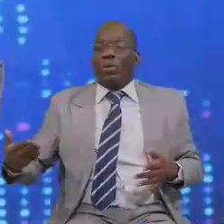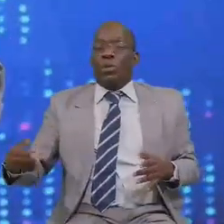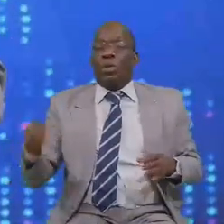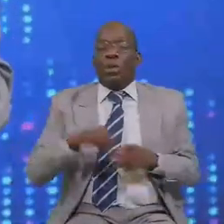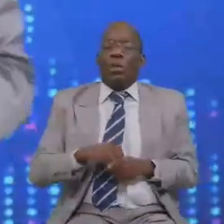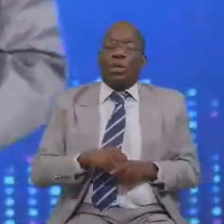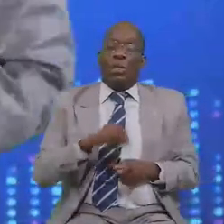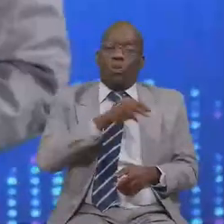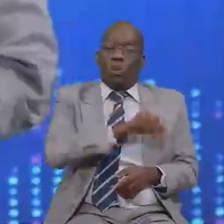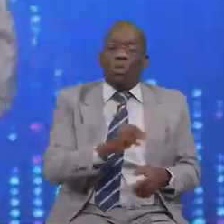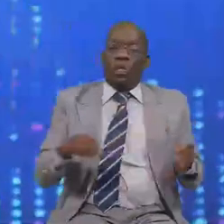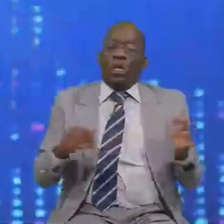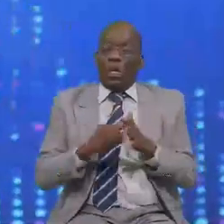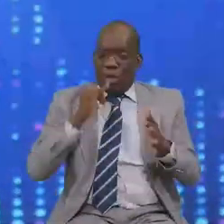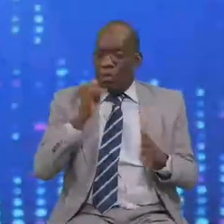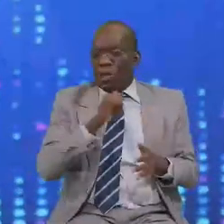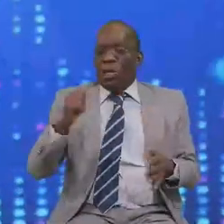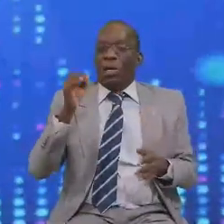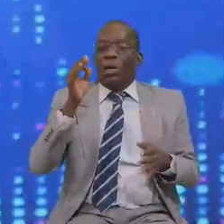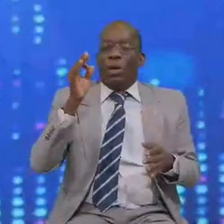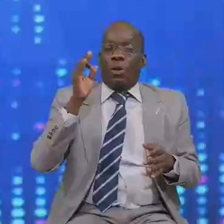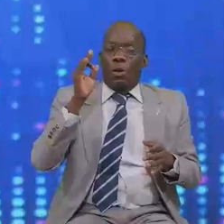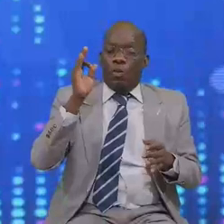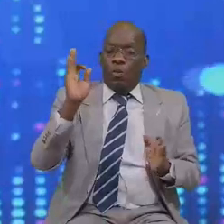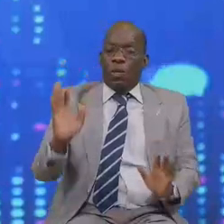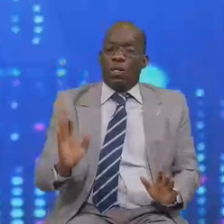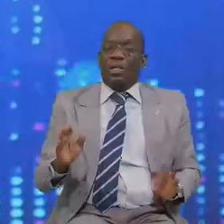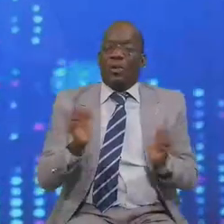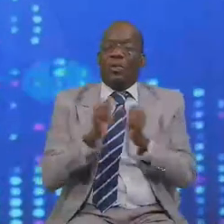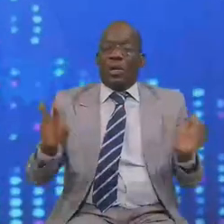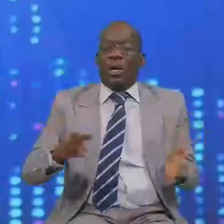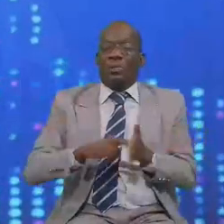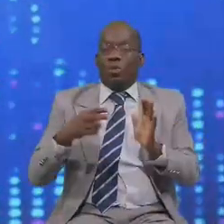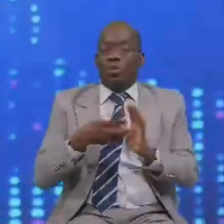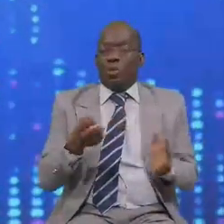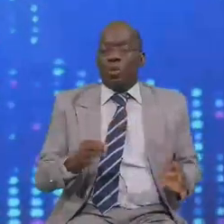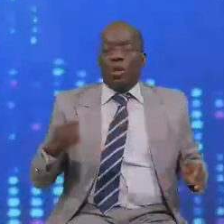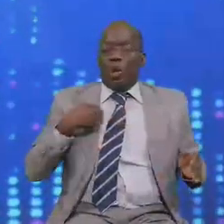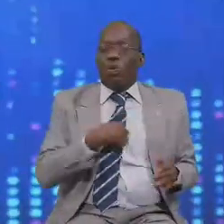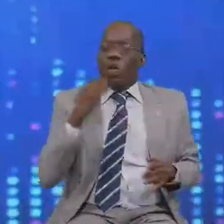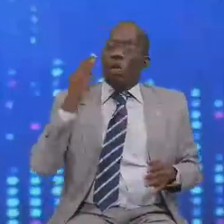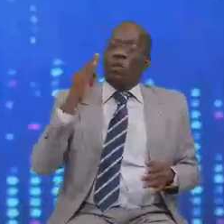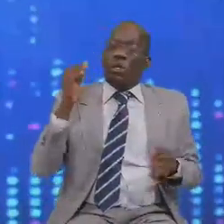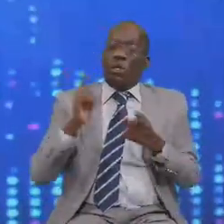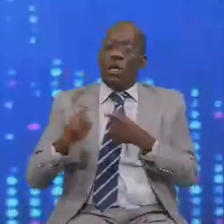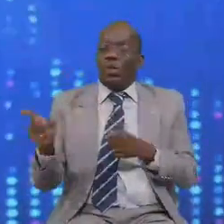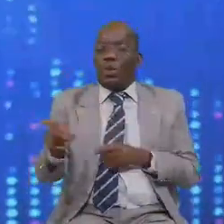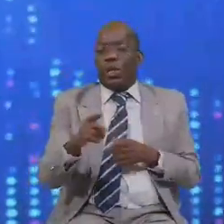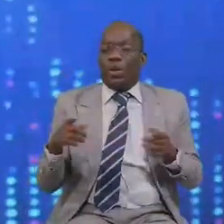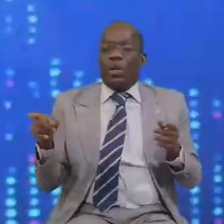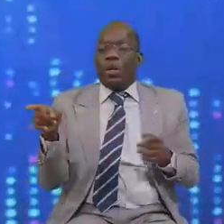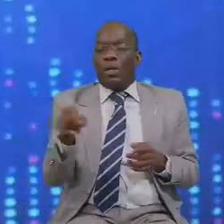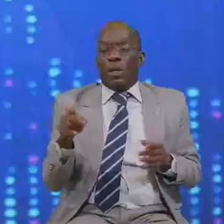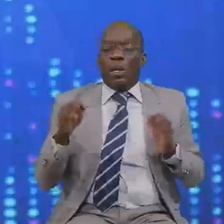C'est un ministère sans but. Nous voyons des gens dans le péché et nous leur prêchons. Et